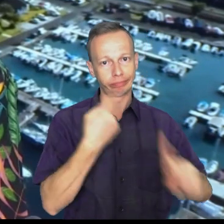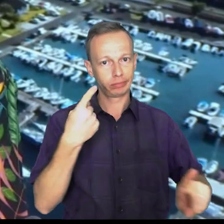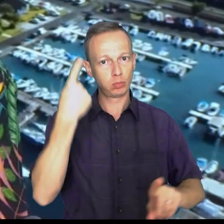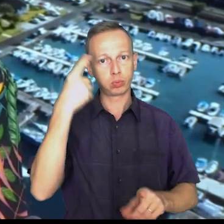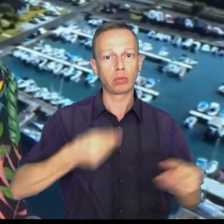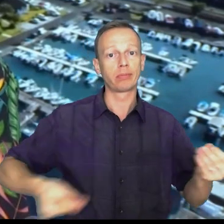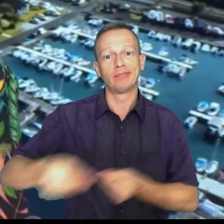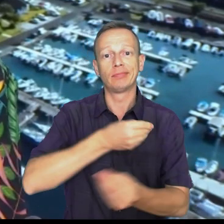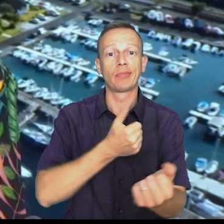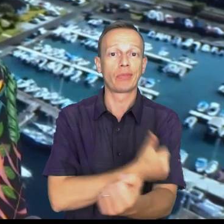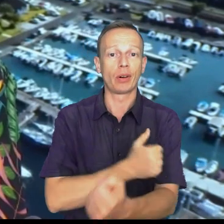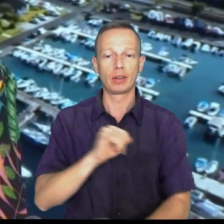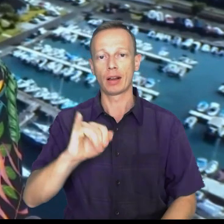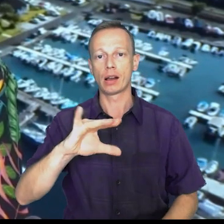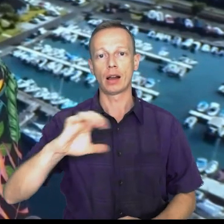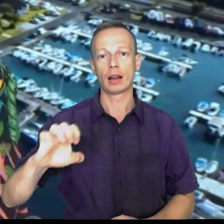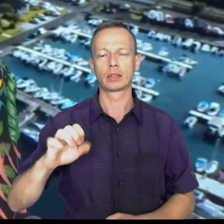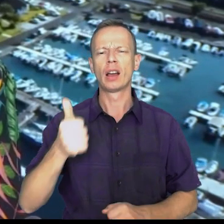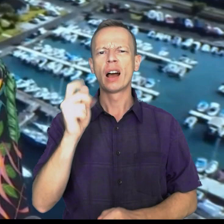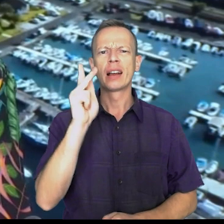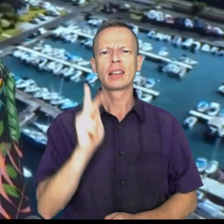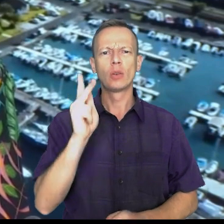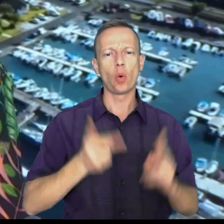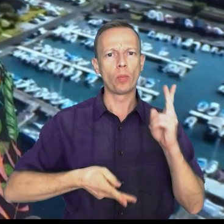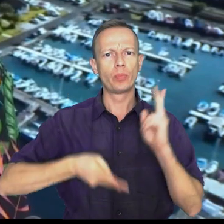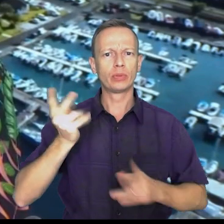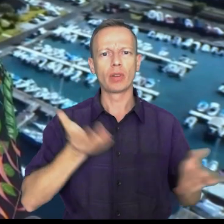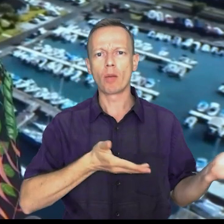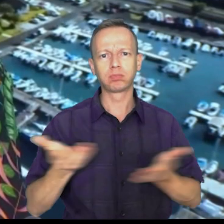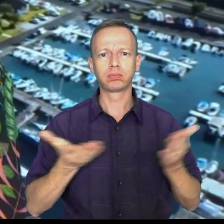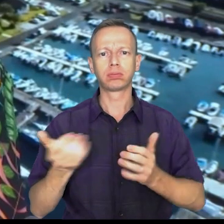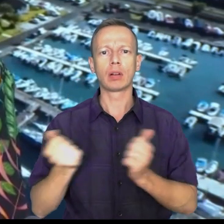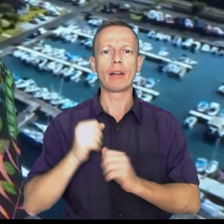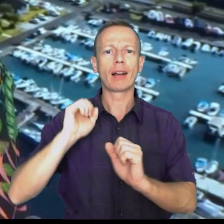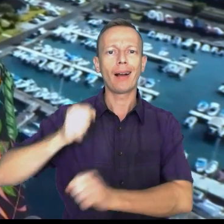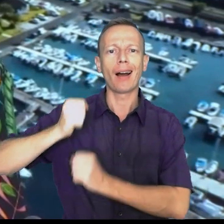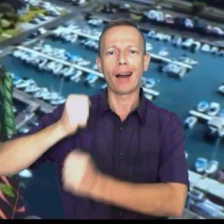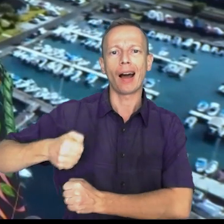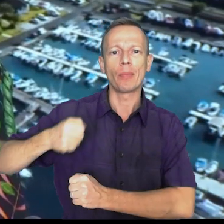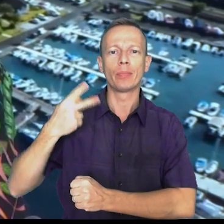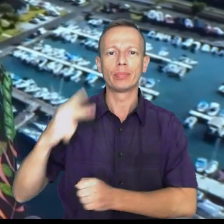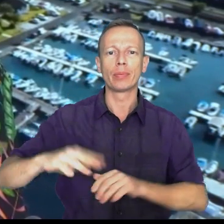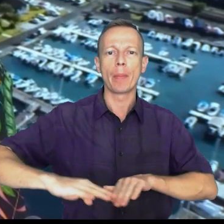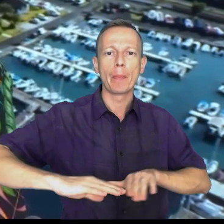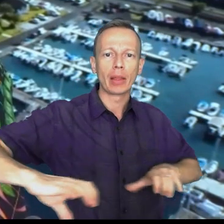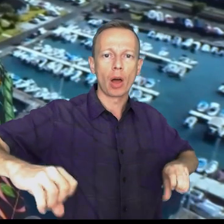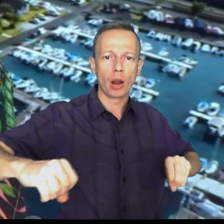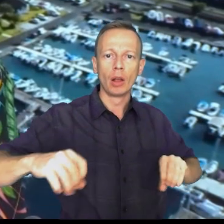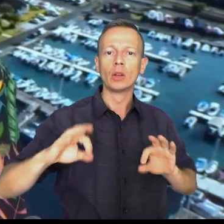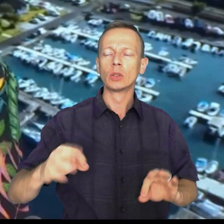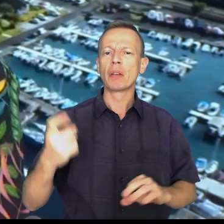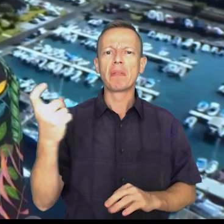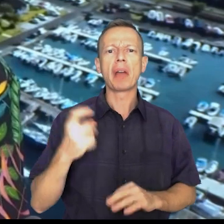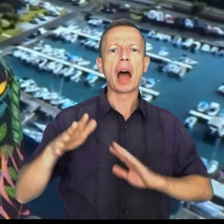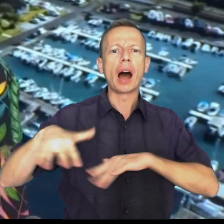pour trafic d'ice. Ils avaient importé plus d'1 kilo de méthamphétamine dans des rames de paddle en provenance de Hawaï. C'était en